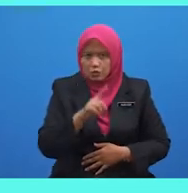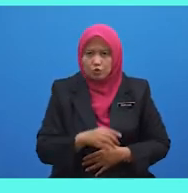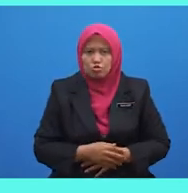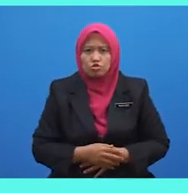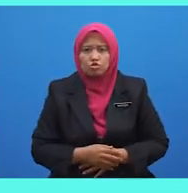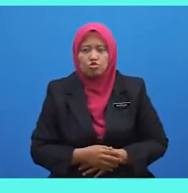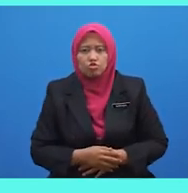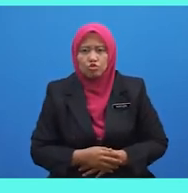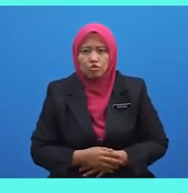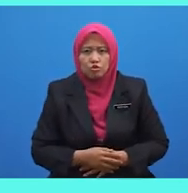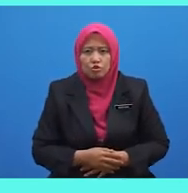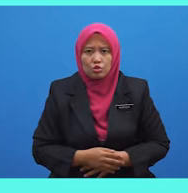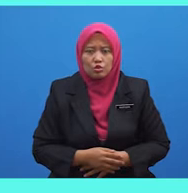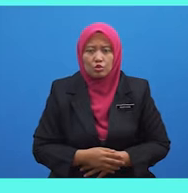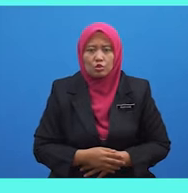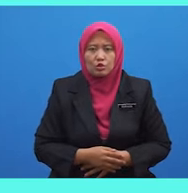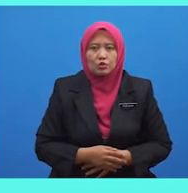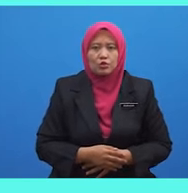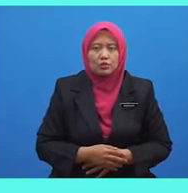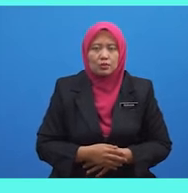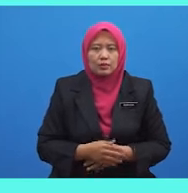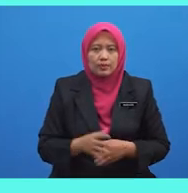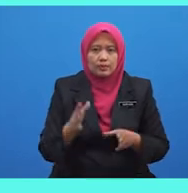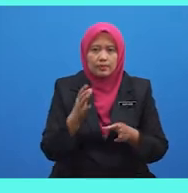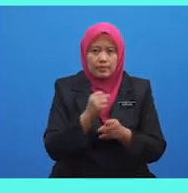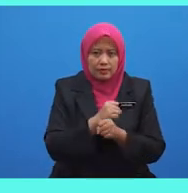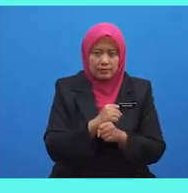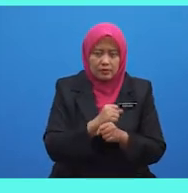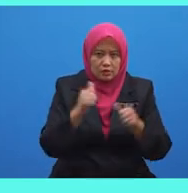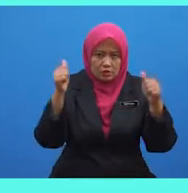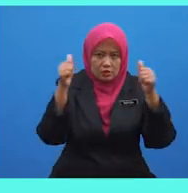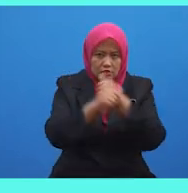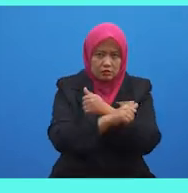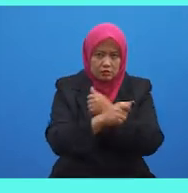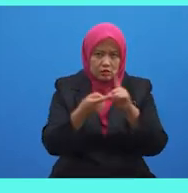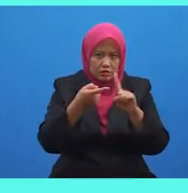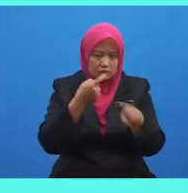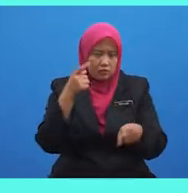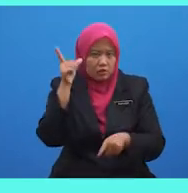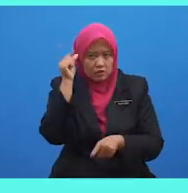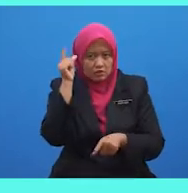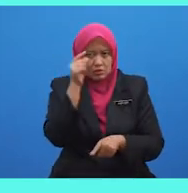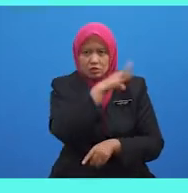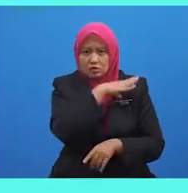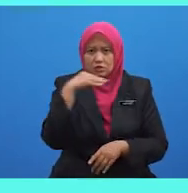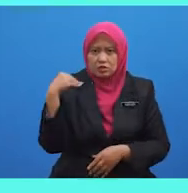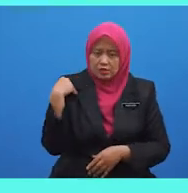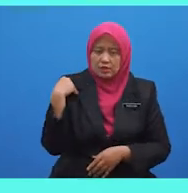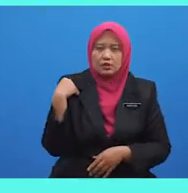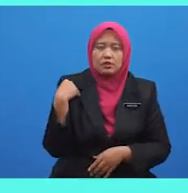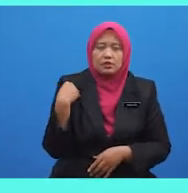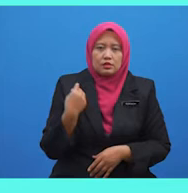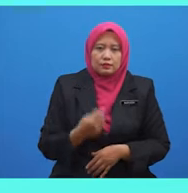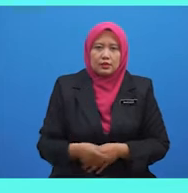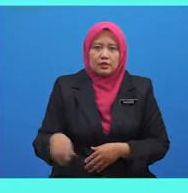Belanda dilakukan sebagai strategi untuk menghadapi ancaman daripada Portugis di Melaka dan